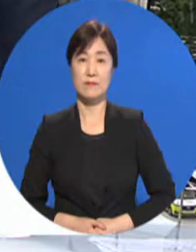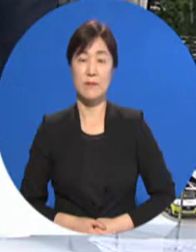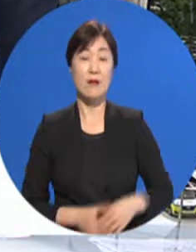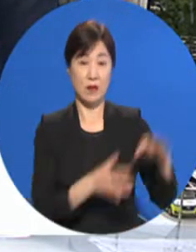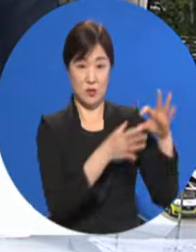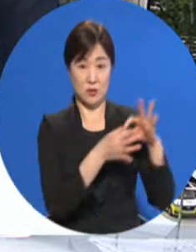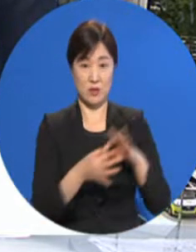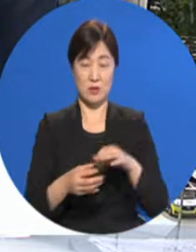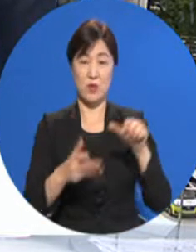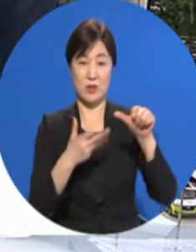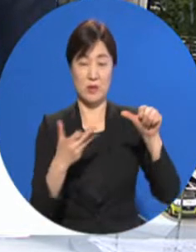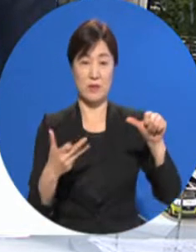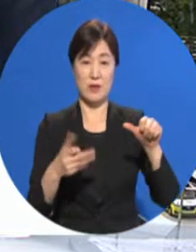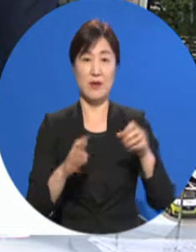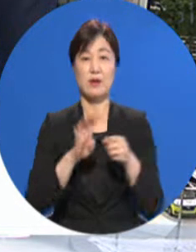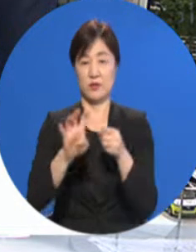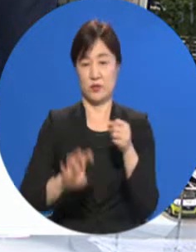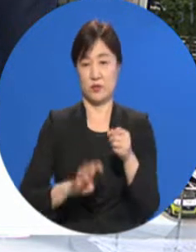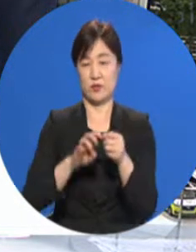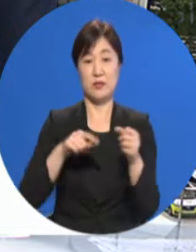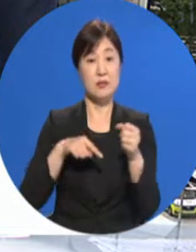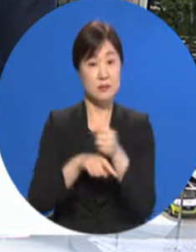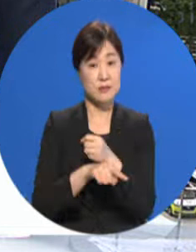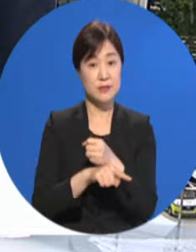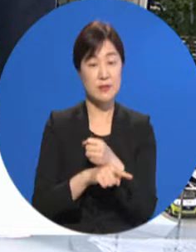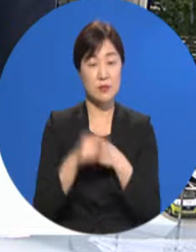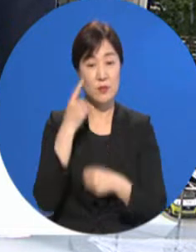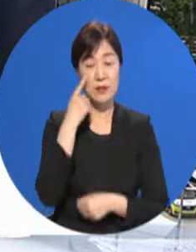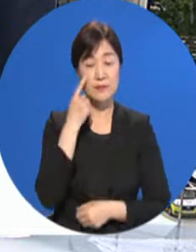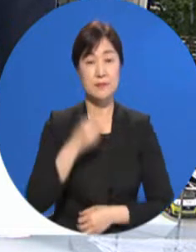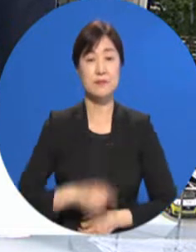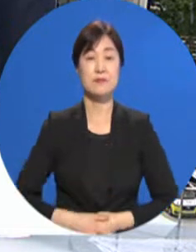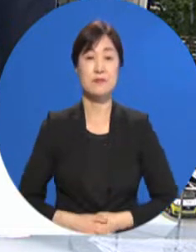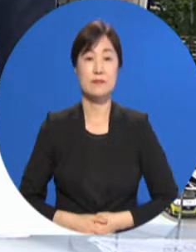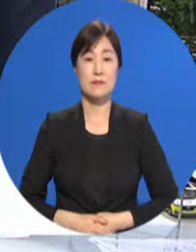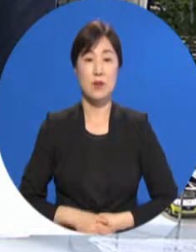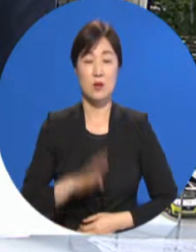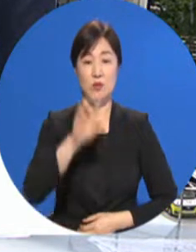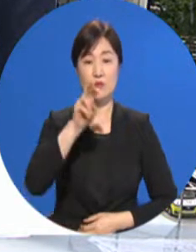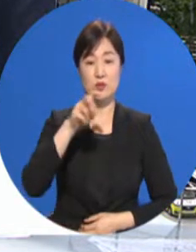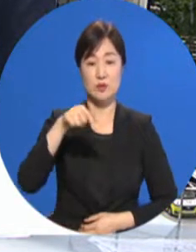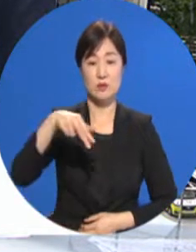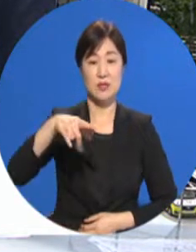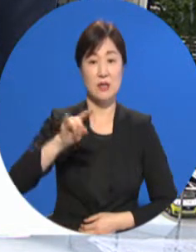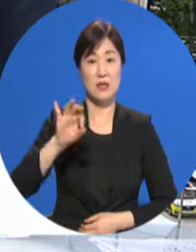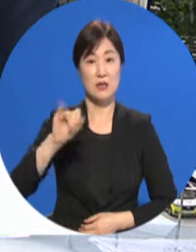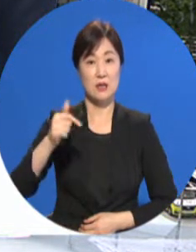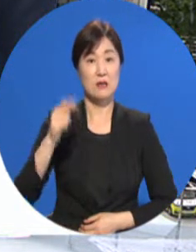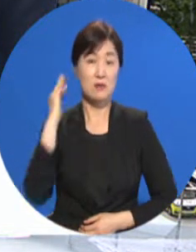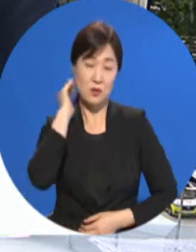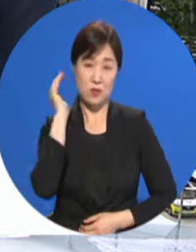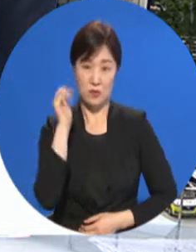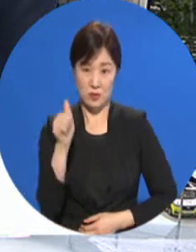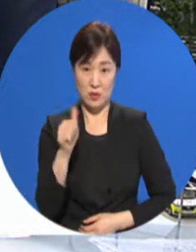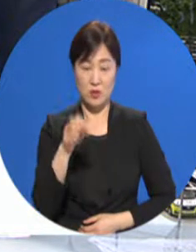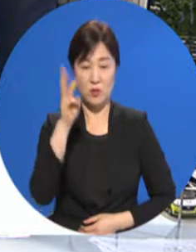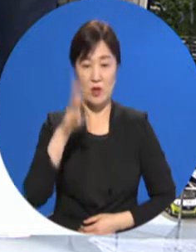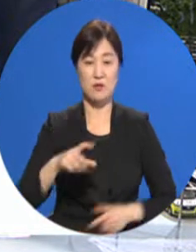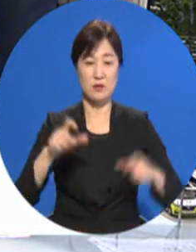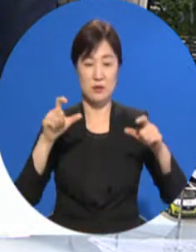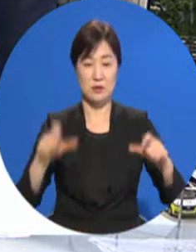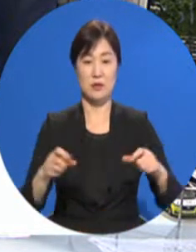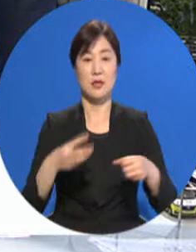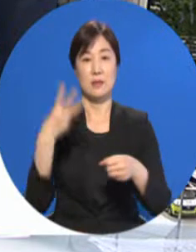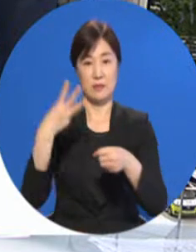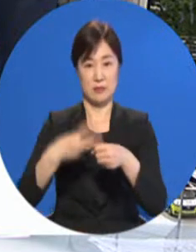네, 계속해서 5.18 40주년의 의미를 짚어보겠습니다. 문재인 대통령이 취임 후 세 번째 광주를 찾아